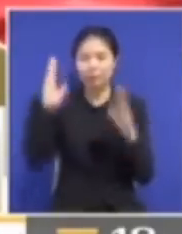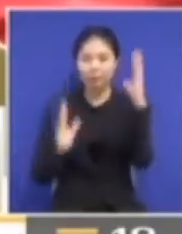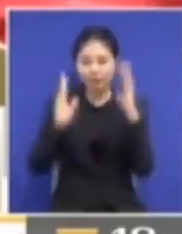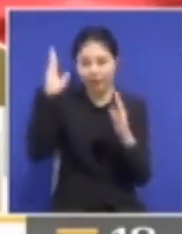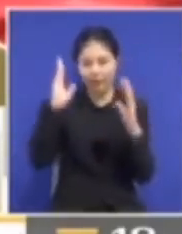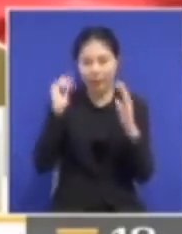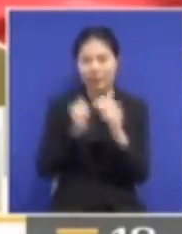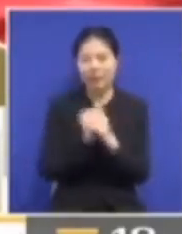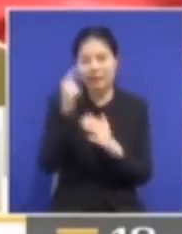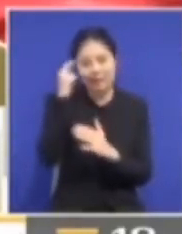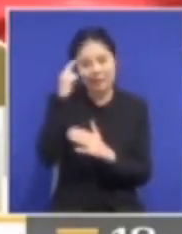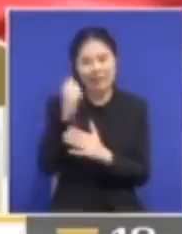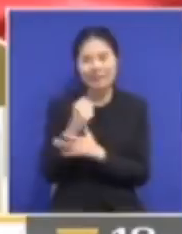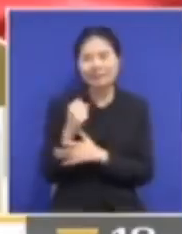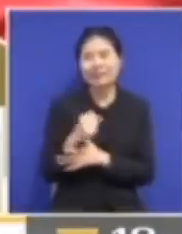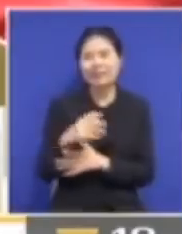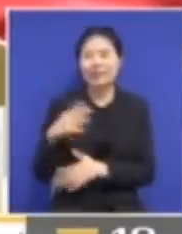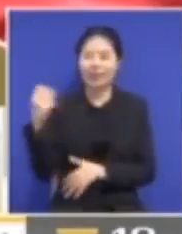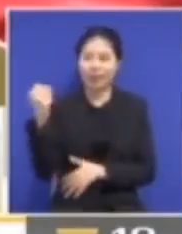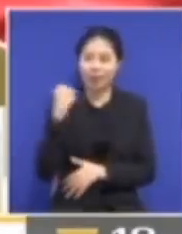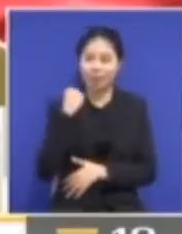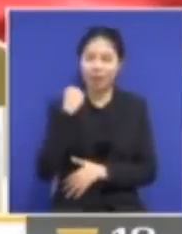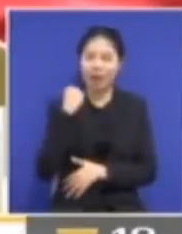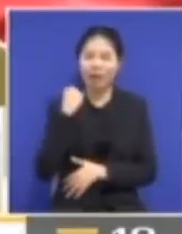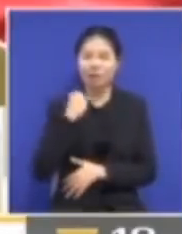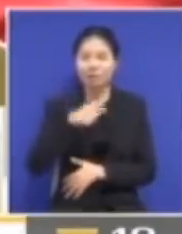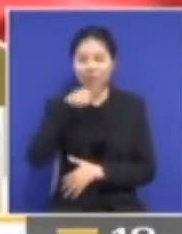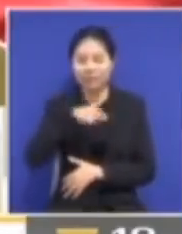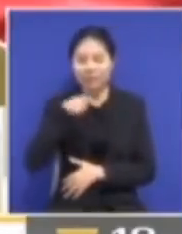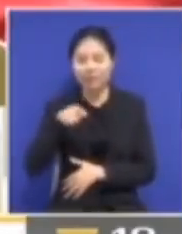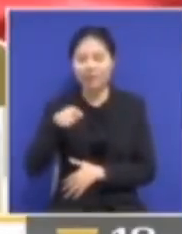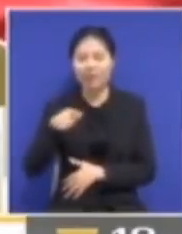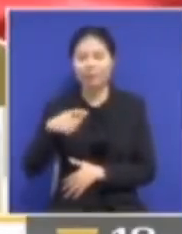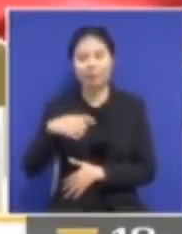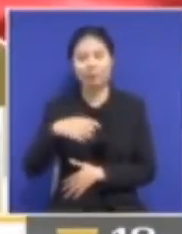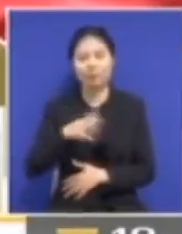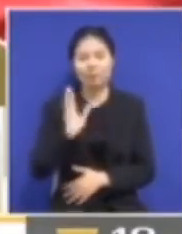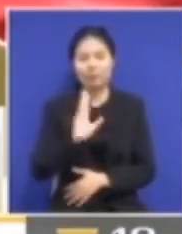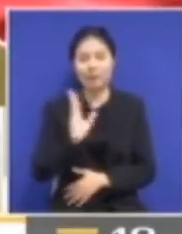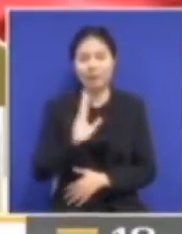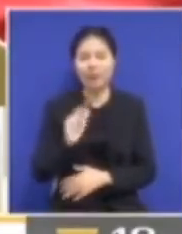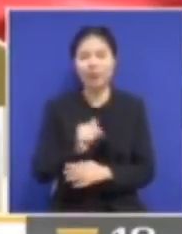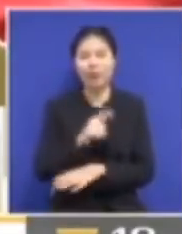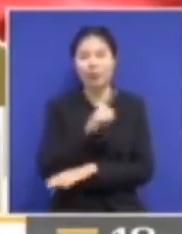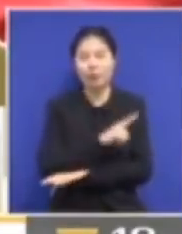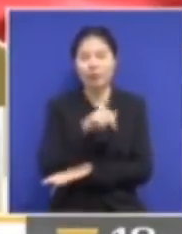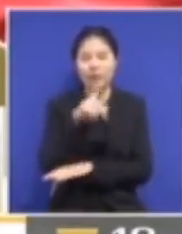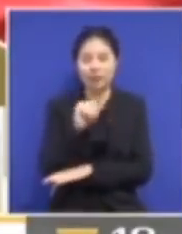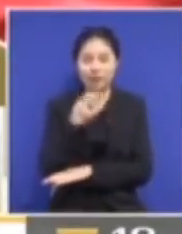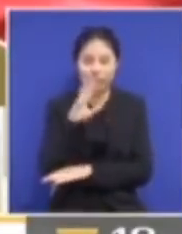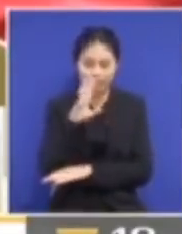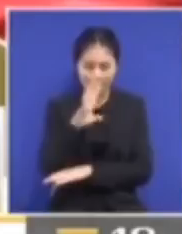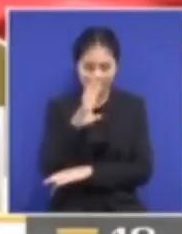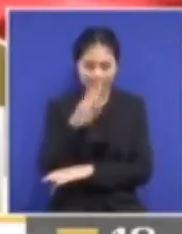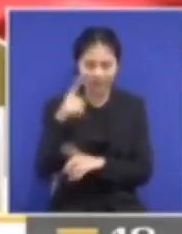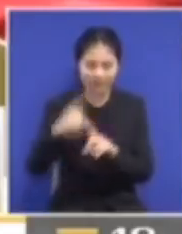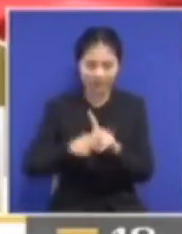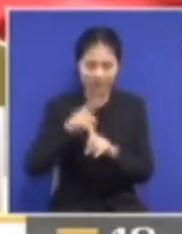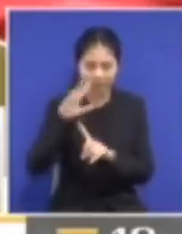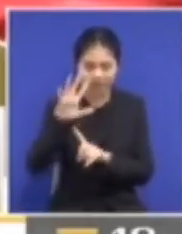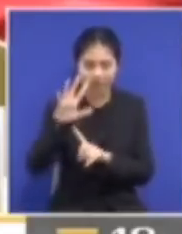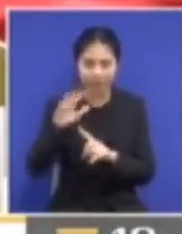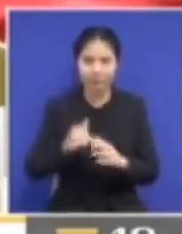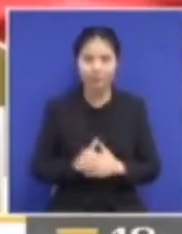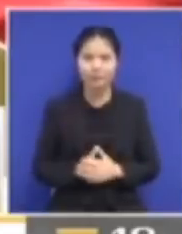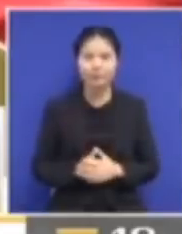ผด็จการนะครับแล้วล่าสใกล้ๆเข้ามาวันที่24พฤษภาท่านคงจำได้นะครับ